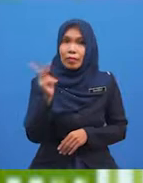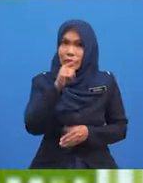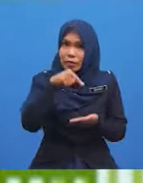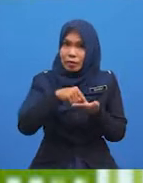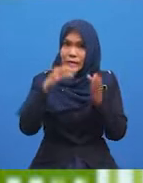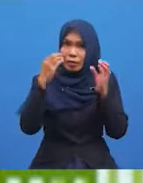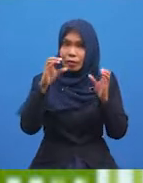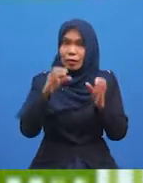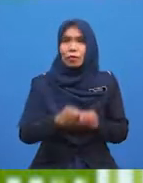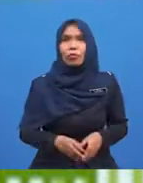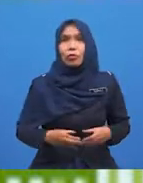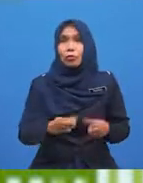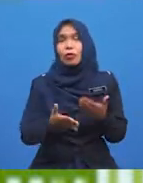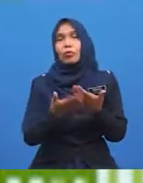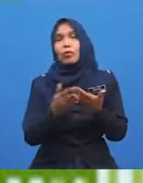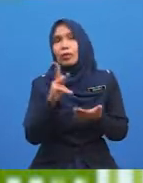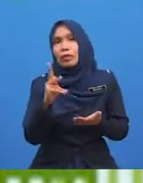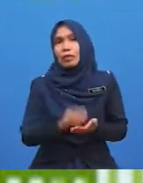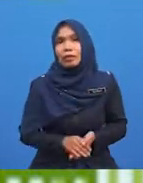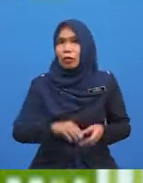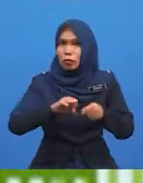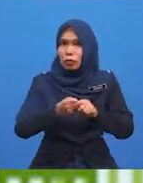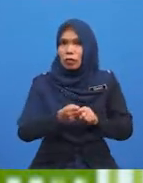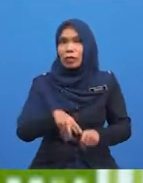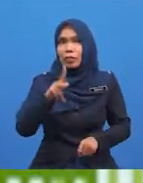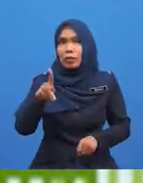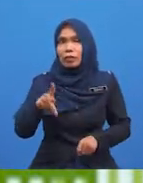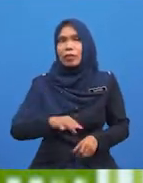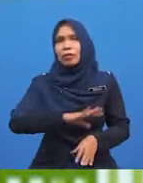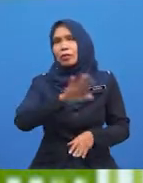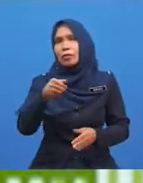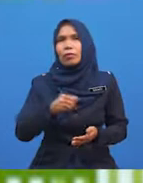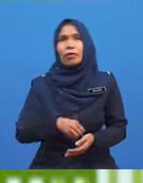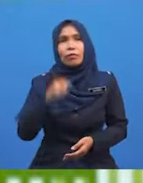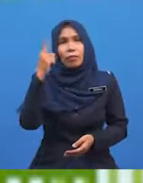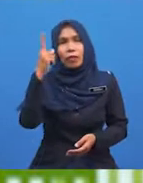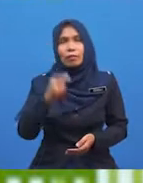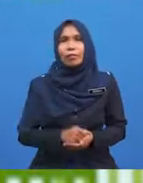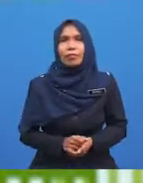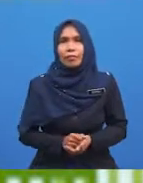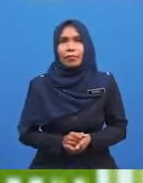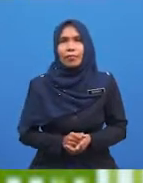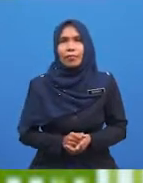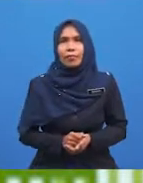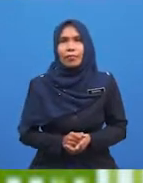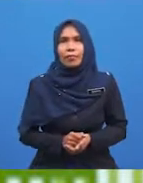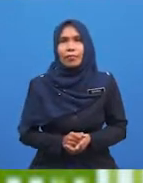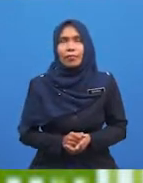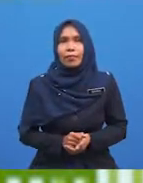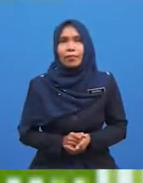untuk memudahkan supaya pelajar semua faham konsep demokrasi berparlimen